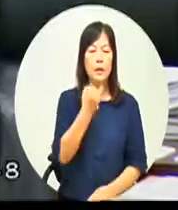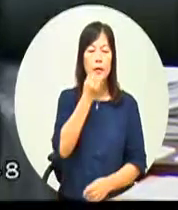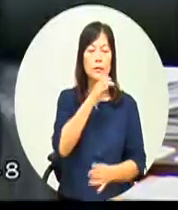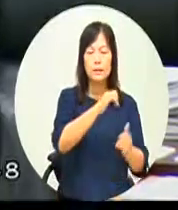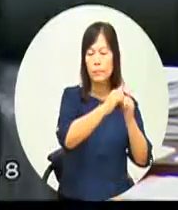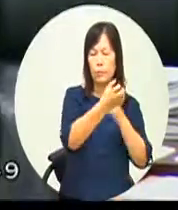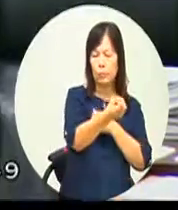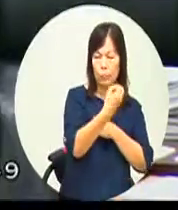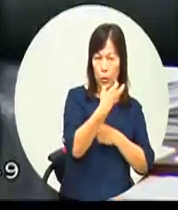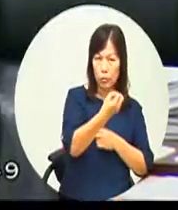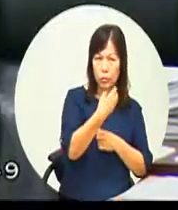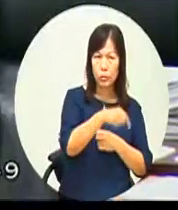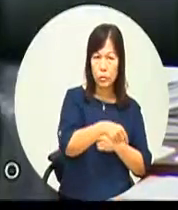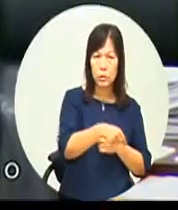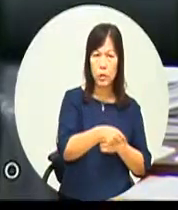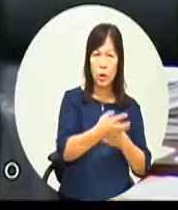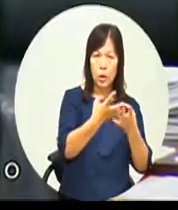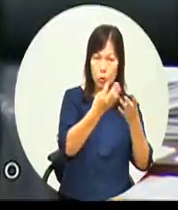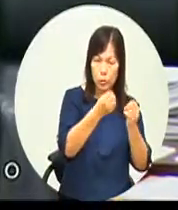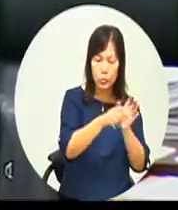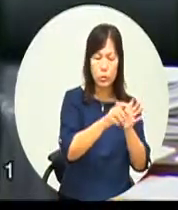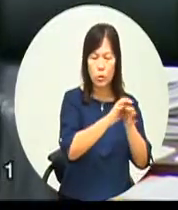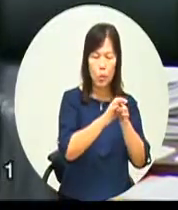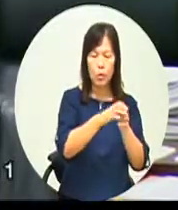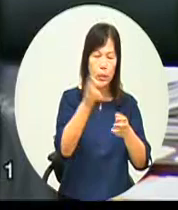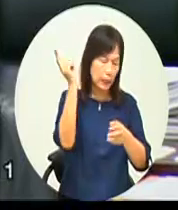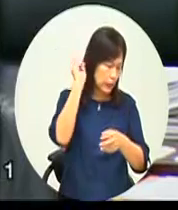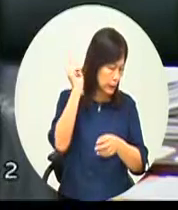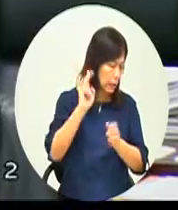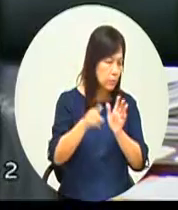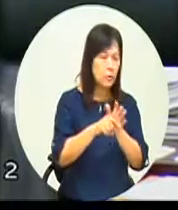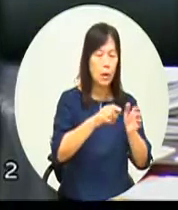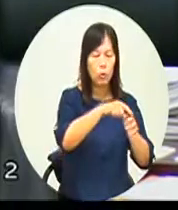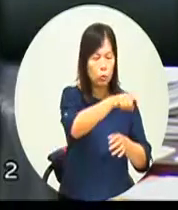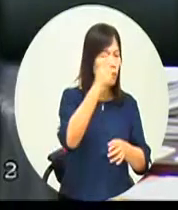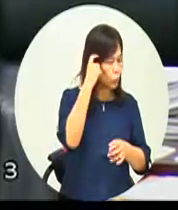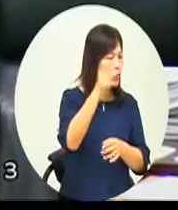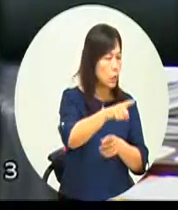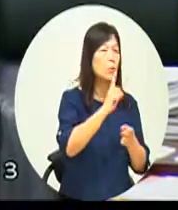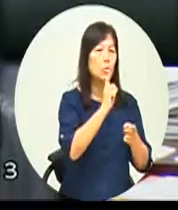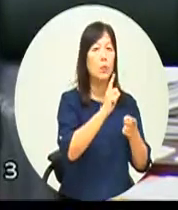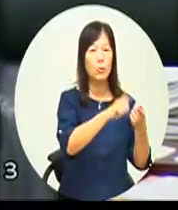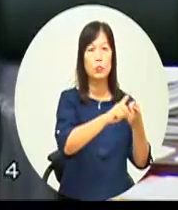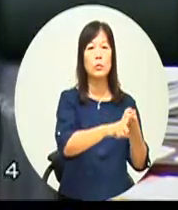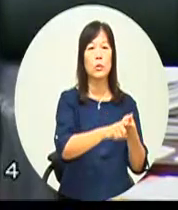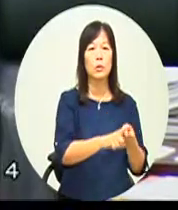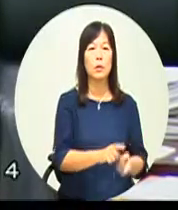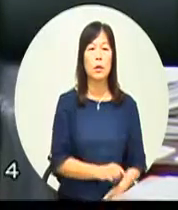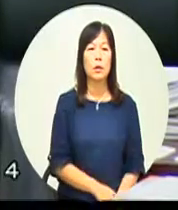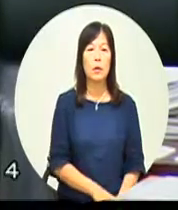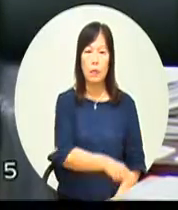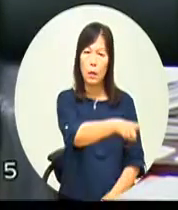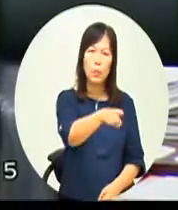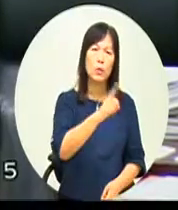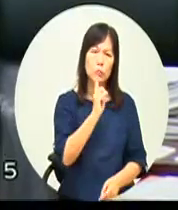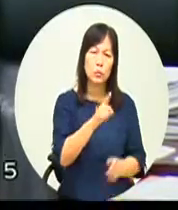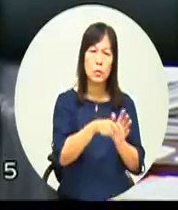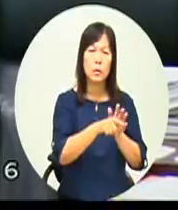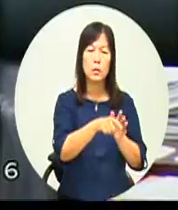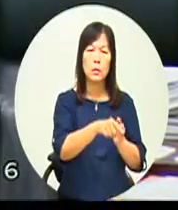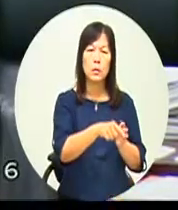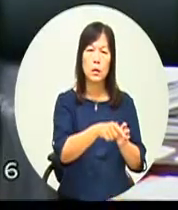我的这些数据跟相关的讯息，我认为民众讲的是有道理的。我认为民众他